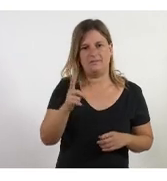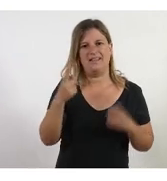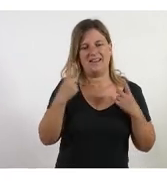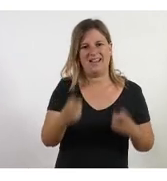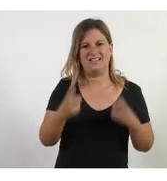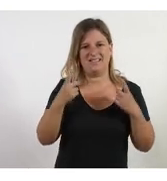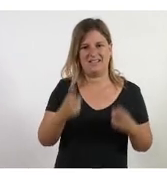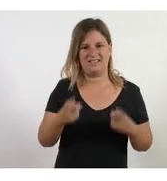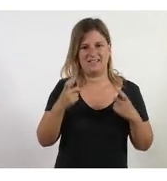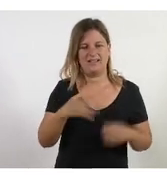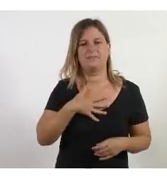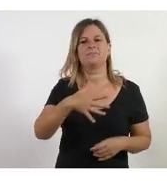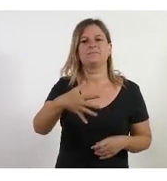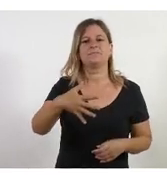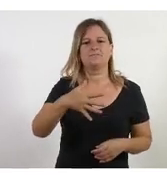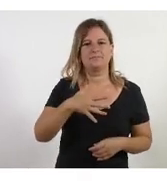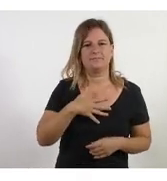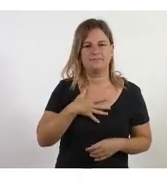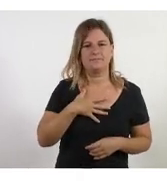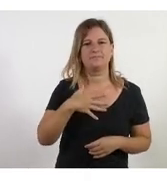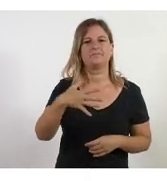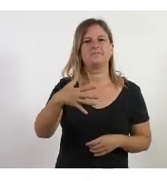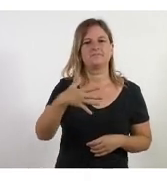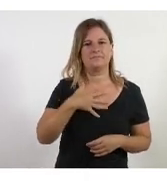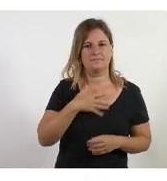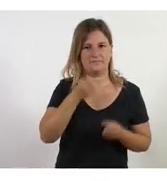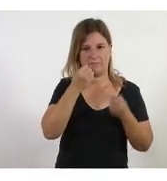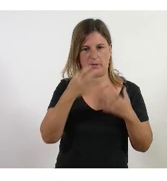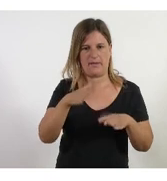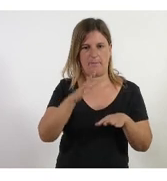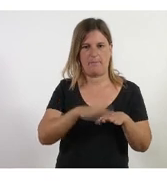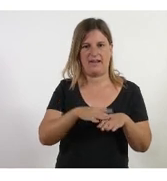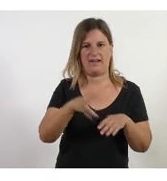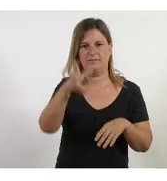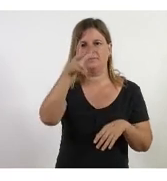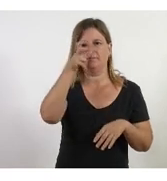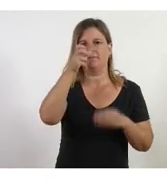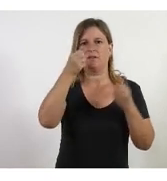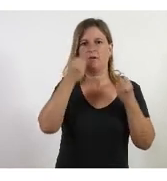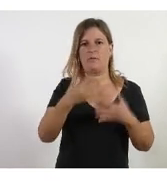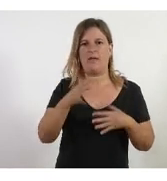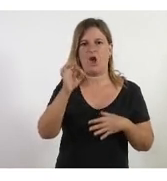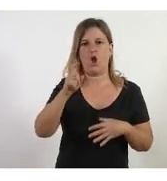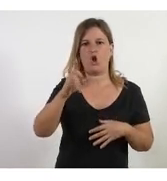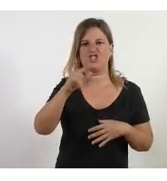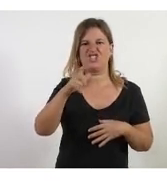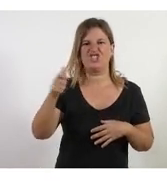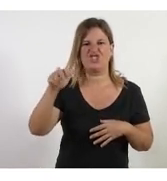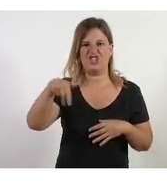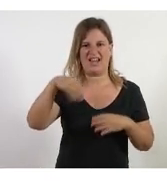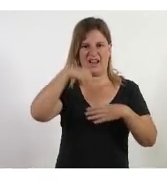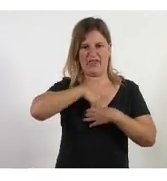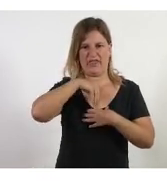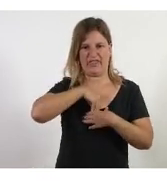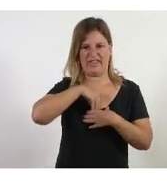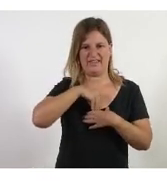necessitem respirar bé, per què? Per oxigenar-nos per dintre. Necessitem l'oxigen per dintre,